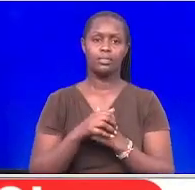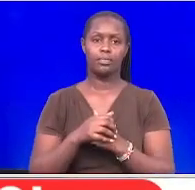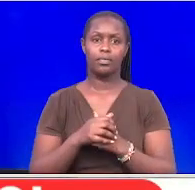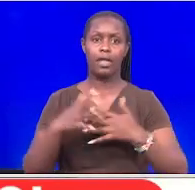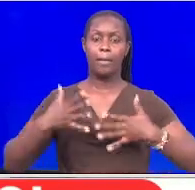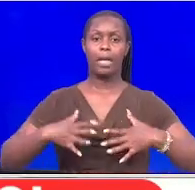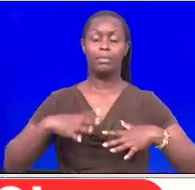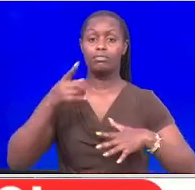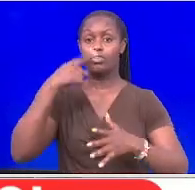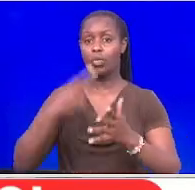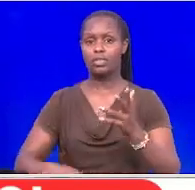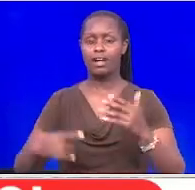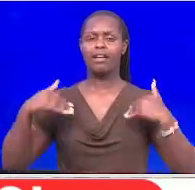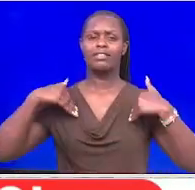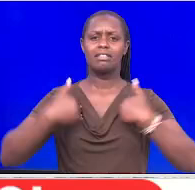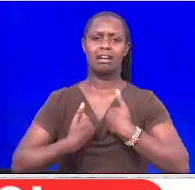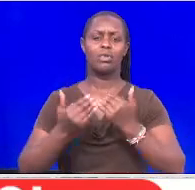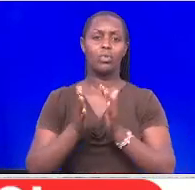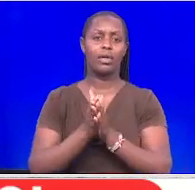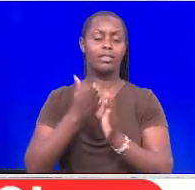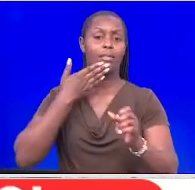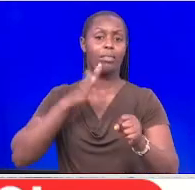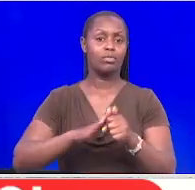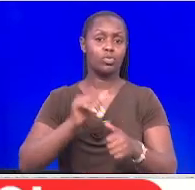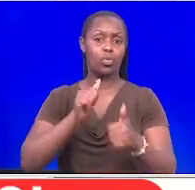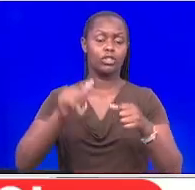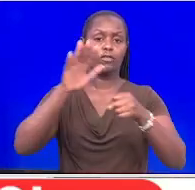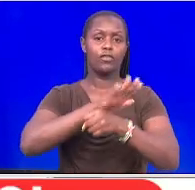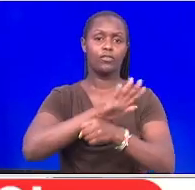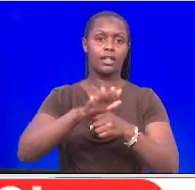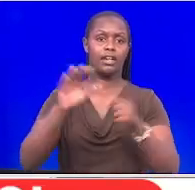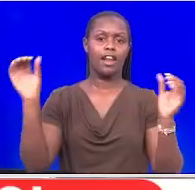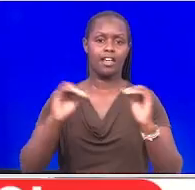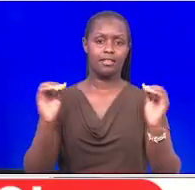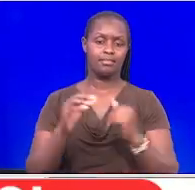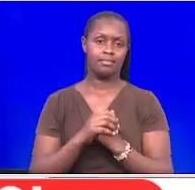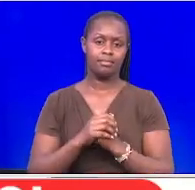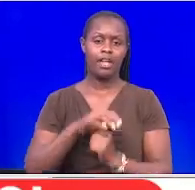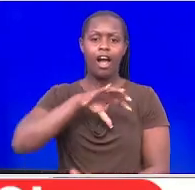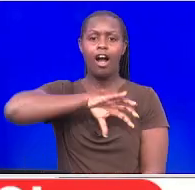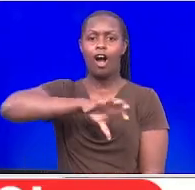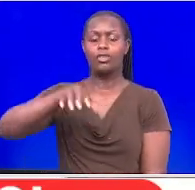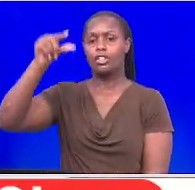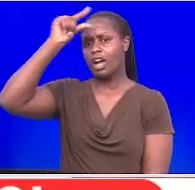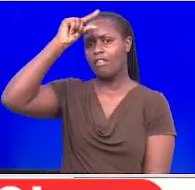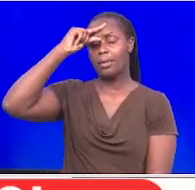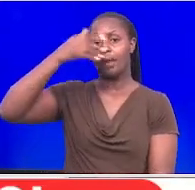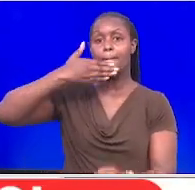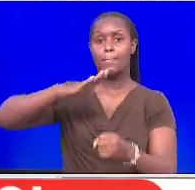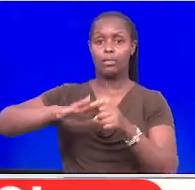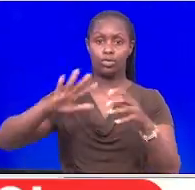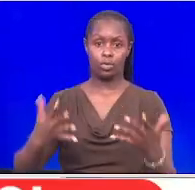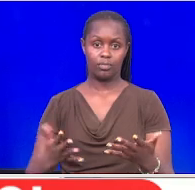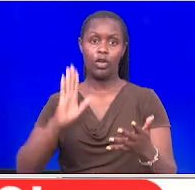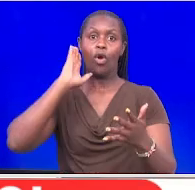Wakazi wakisema wamechoshwa na ahadi ambazo katu hazitekelezwi. County government ilituahidi naenda kurevoke all title